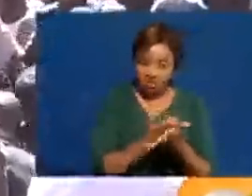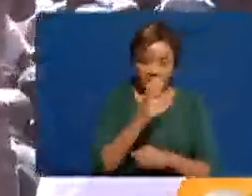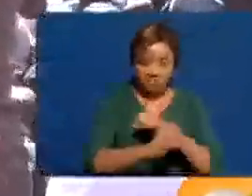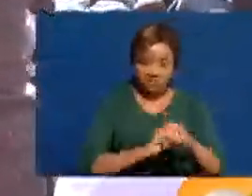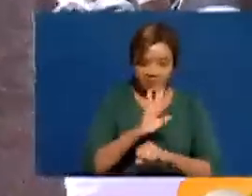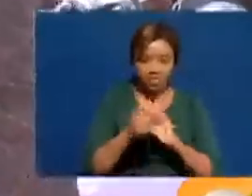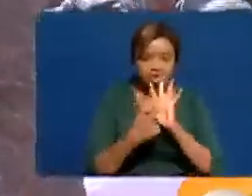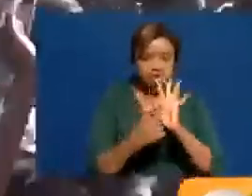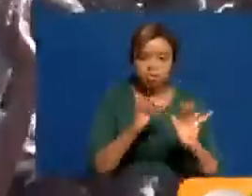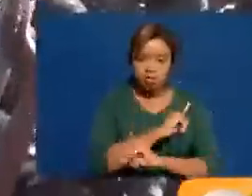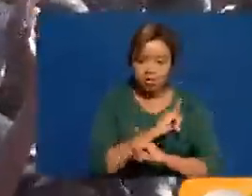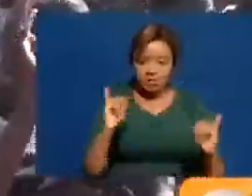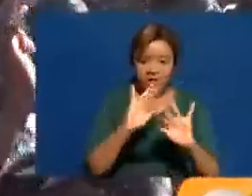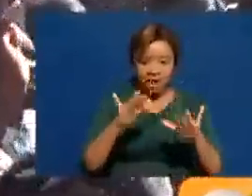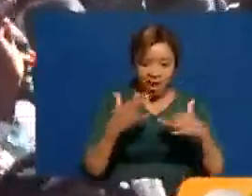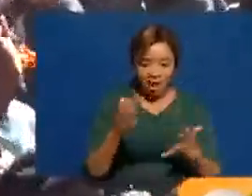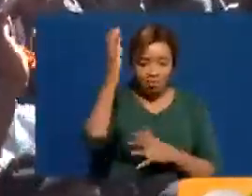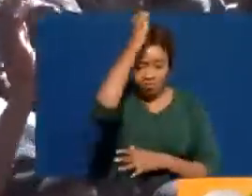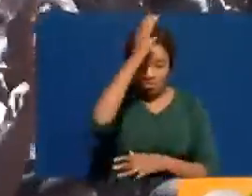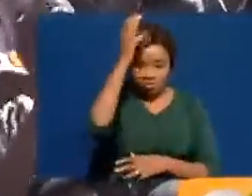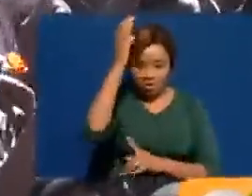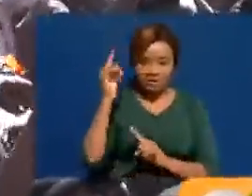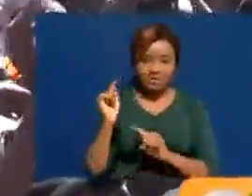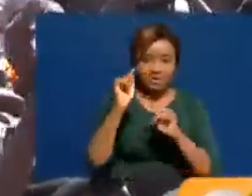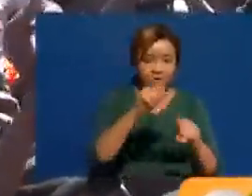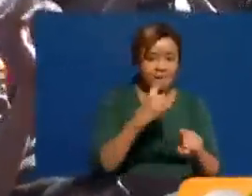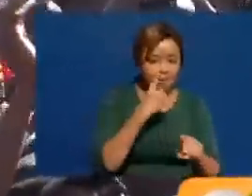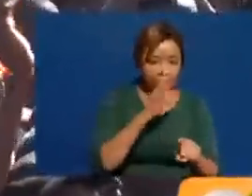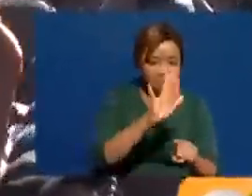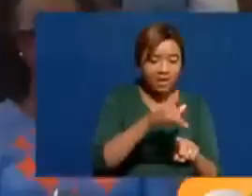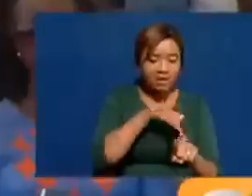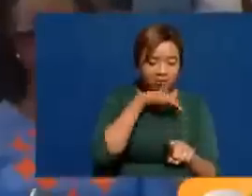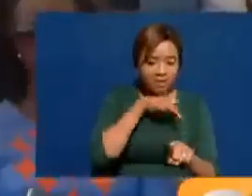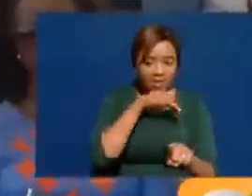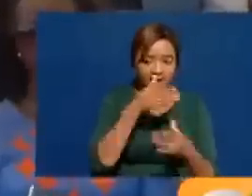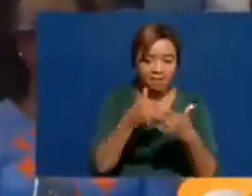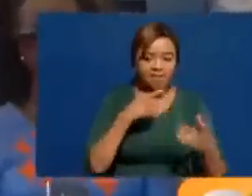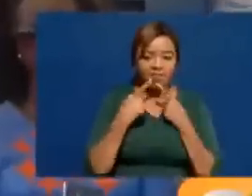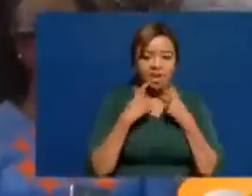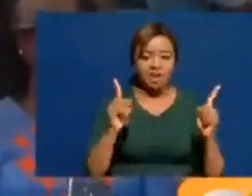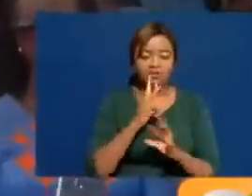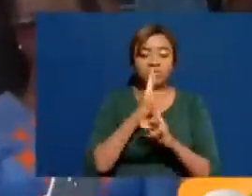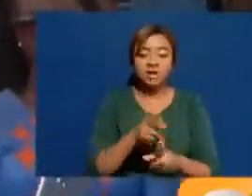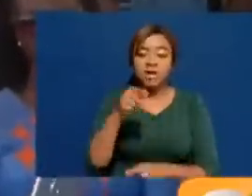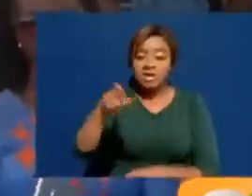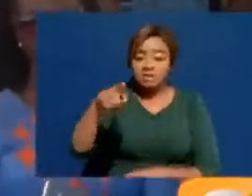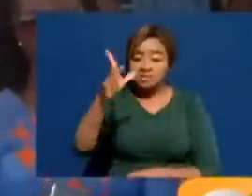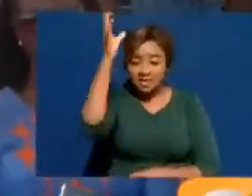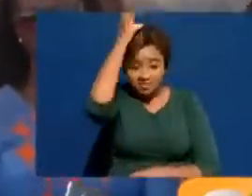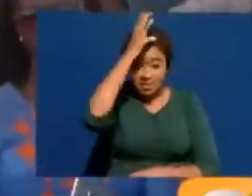Wafula Chebukati alifika nyumbani kwake kabla ya matangazo ya kura ya urais. Bwana Chebukati